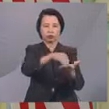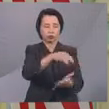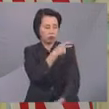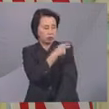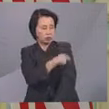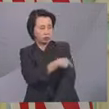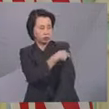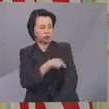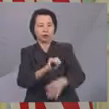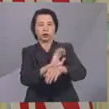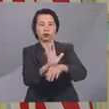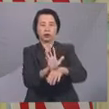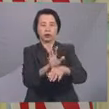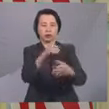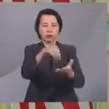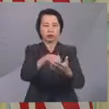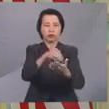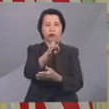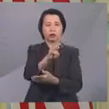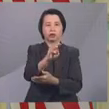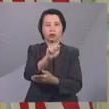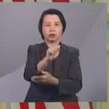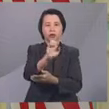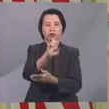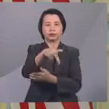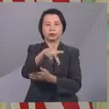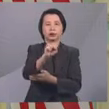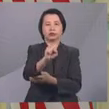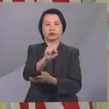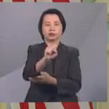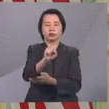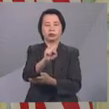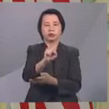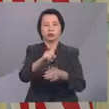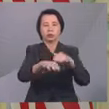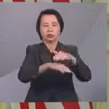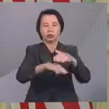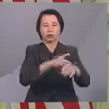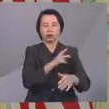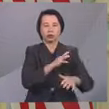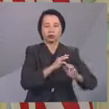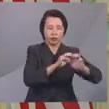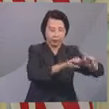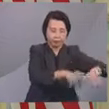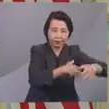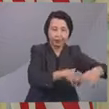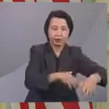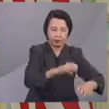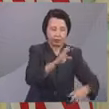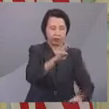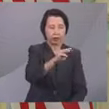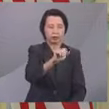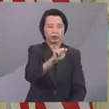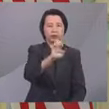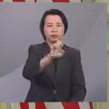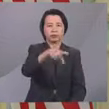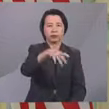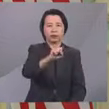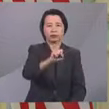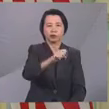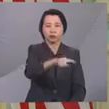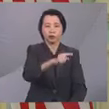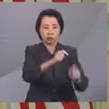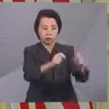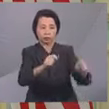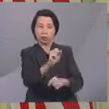hospital COVID sementara ni di MAIPS. Kementerian di bawah Kementerian Pertanian, di bawah MAIPS. Ya, ini tempat